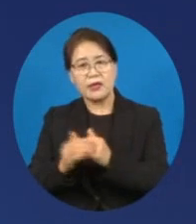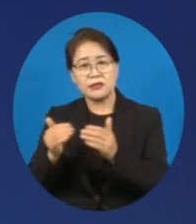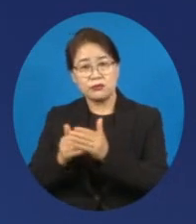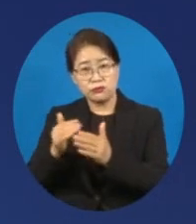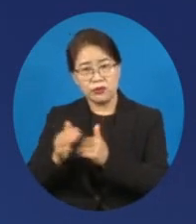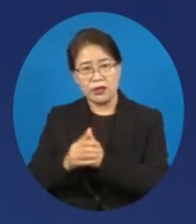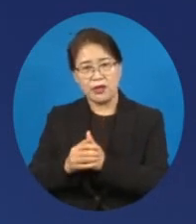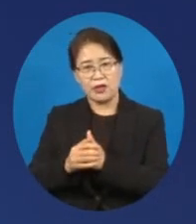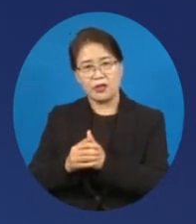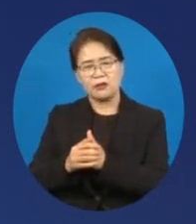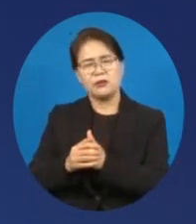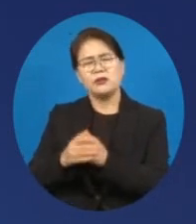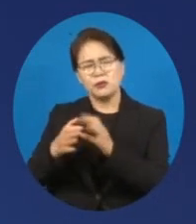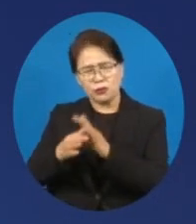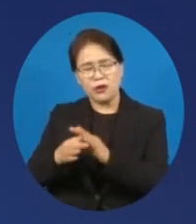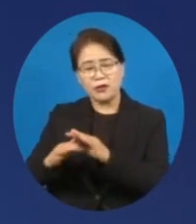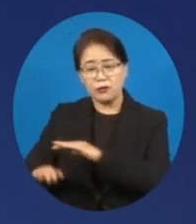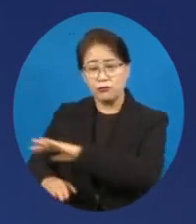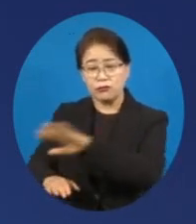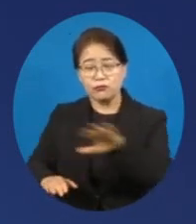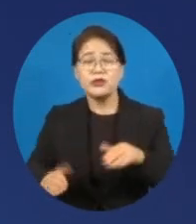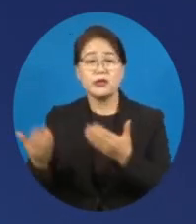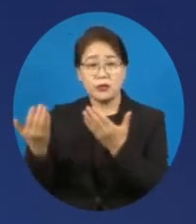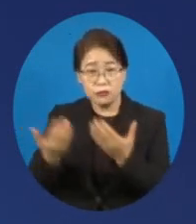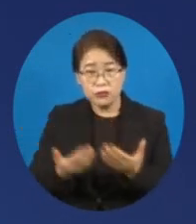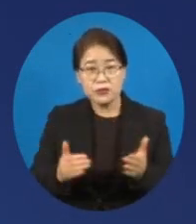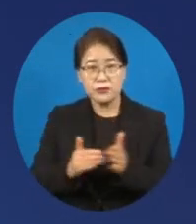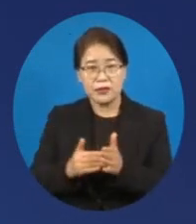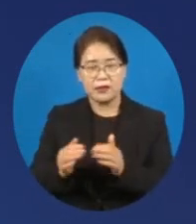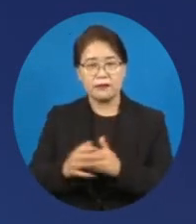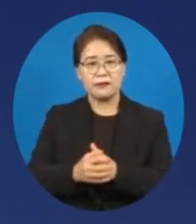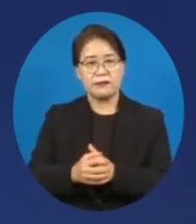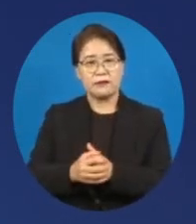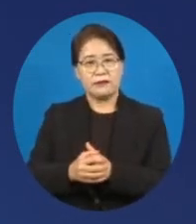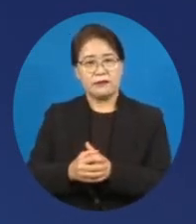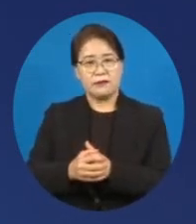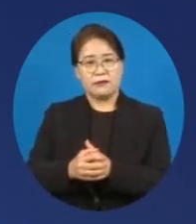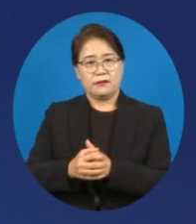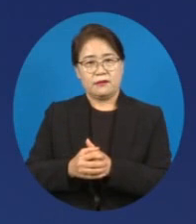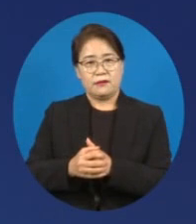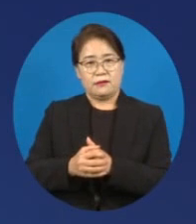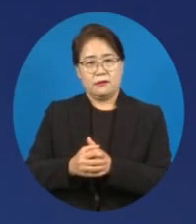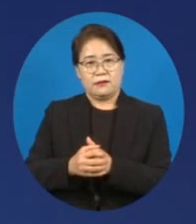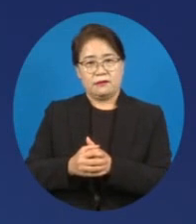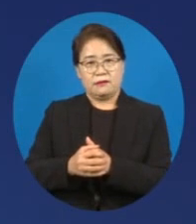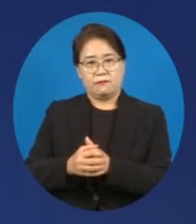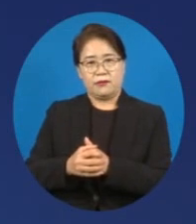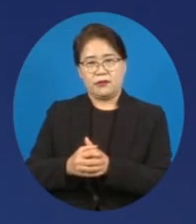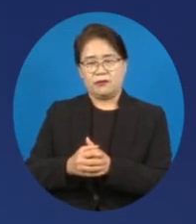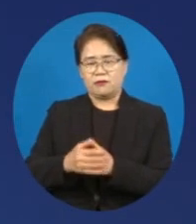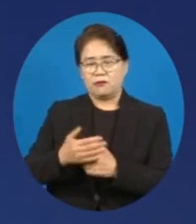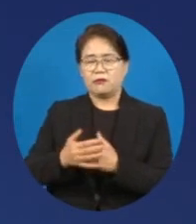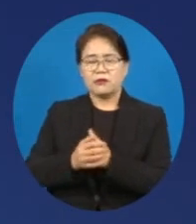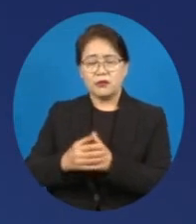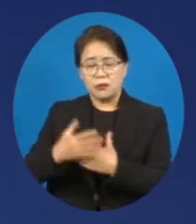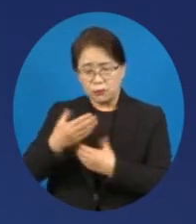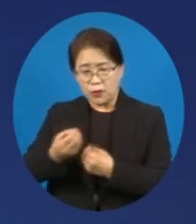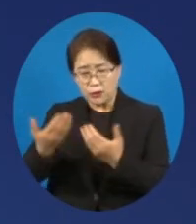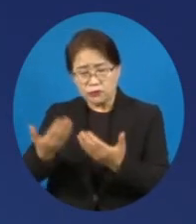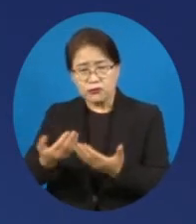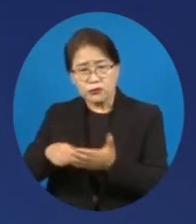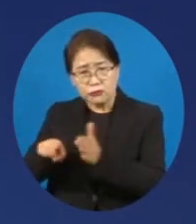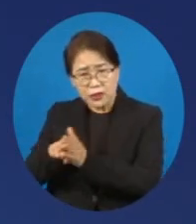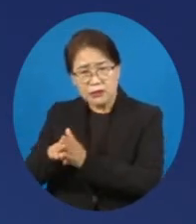가운데 주신 것입니다 예수님은 세상에 줄 수 없는이 평안을 우리에게 주시기